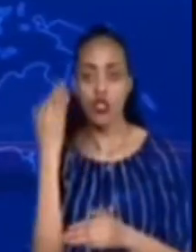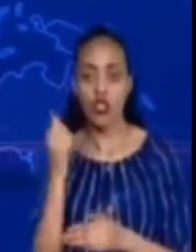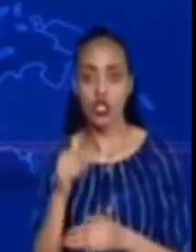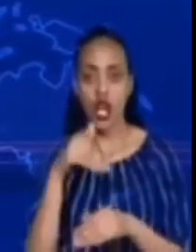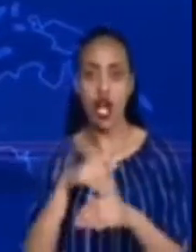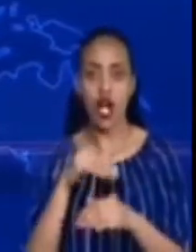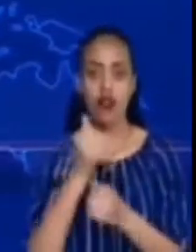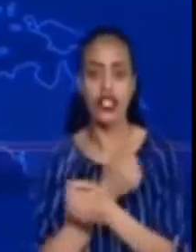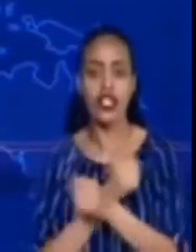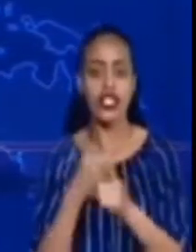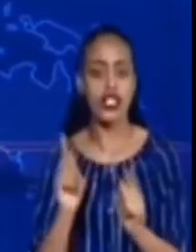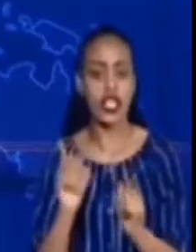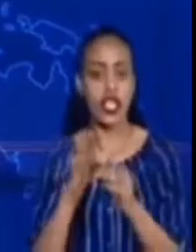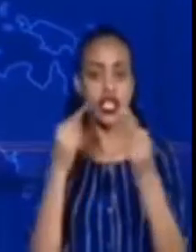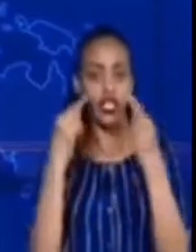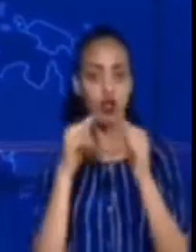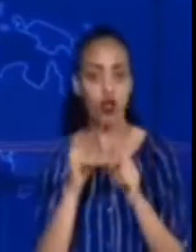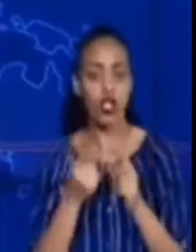ከዛም እንደሚል